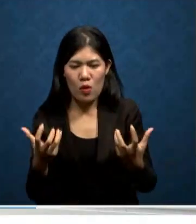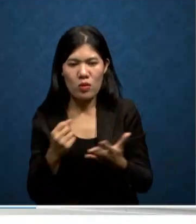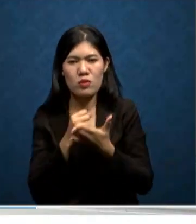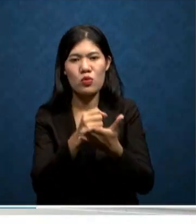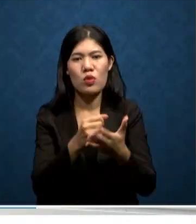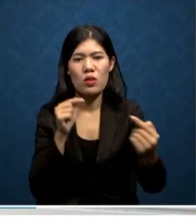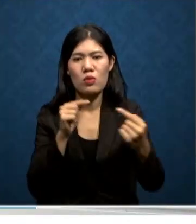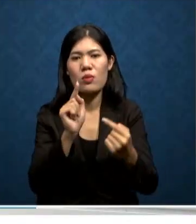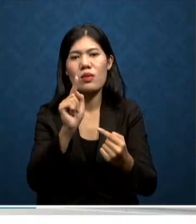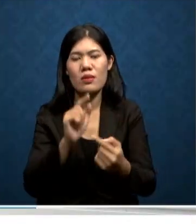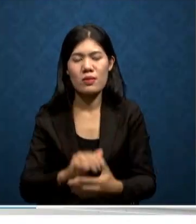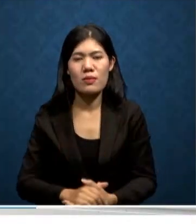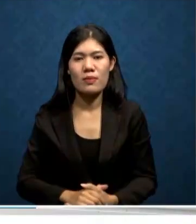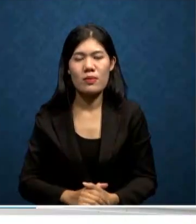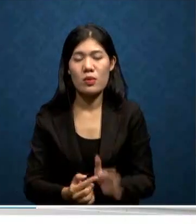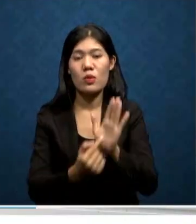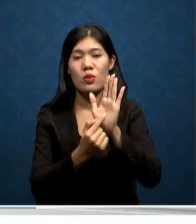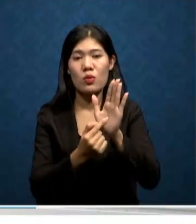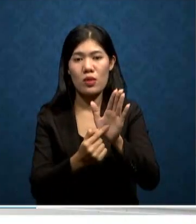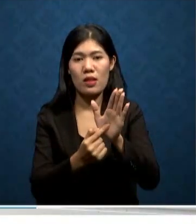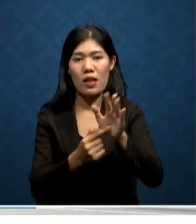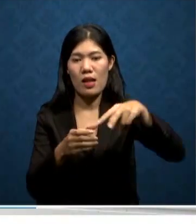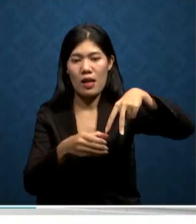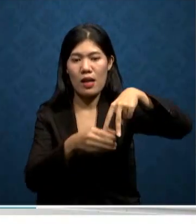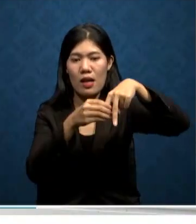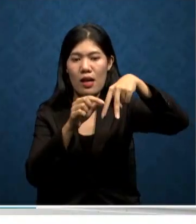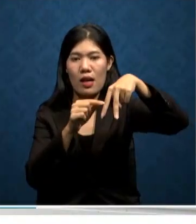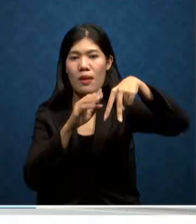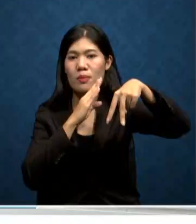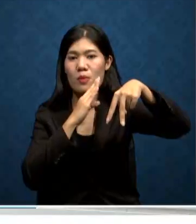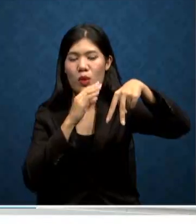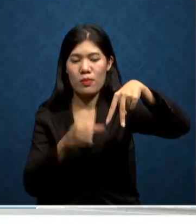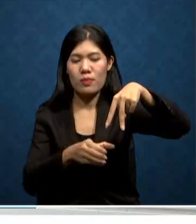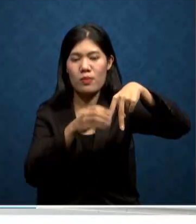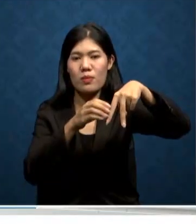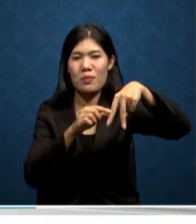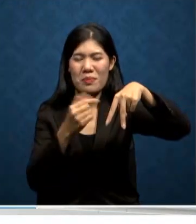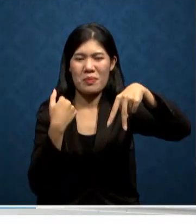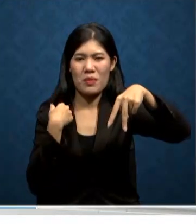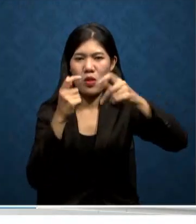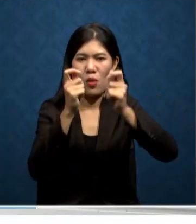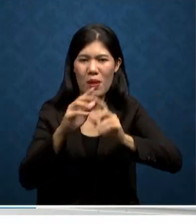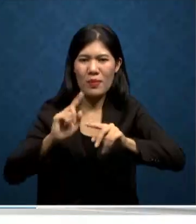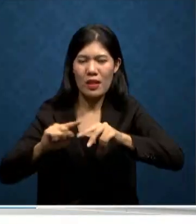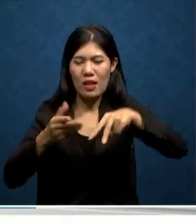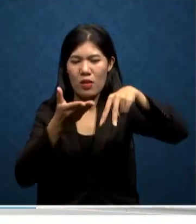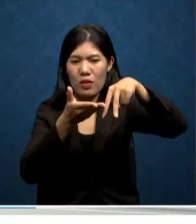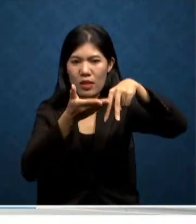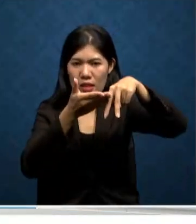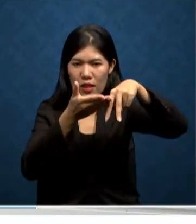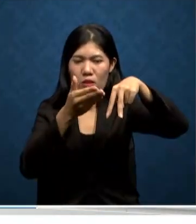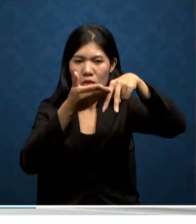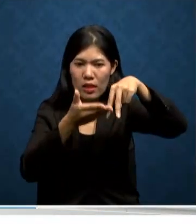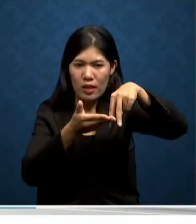ชนิดใดนะครับเช่นขาเทียมก็มีหลายรูปแบบนะครับเหนือเข่าใต้เข่านะครับ